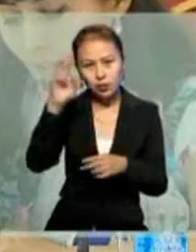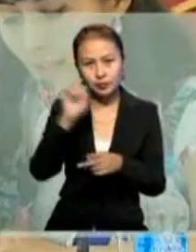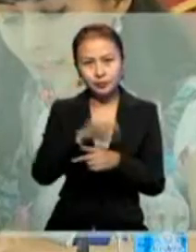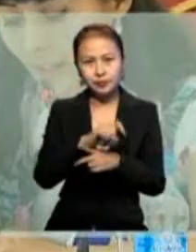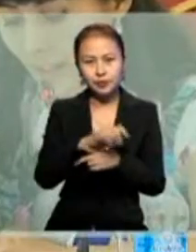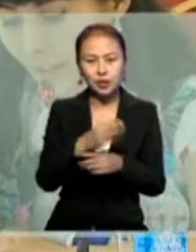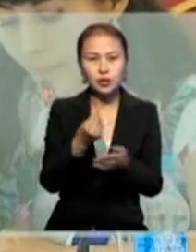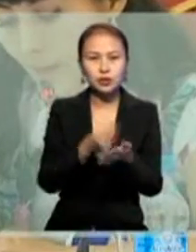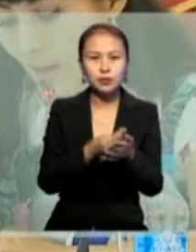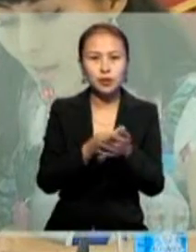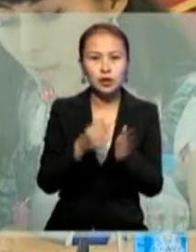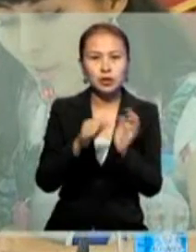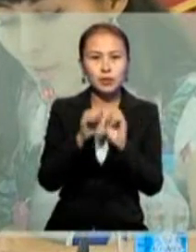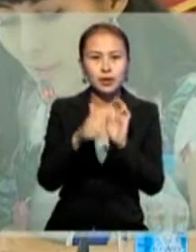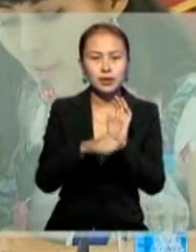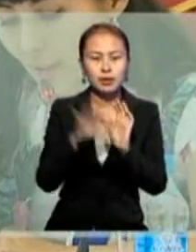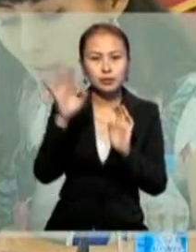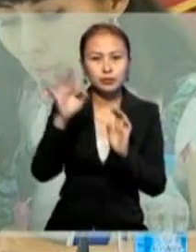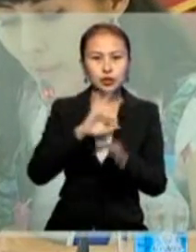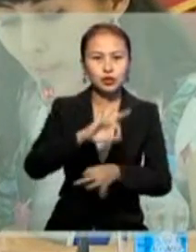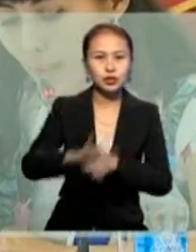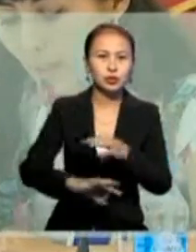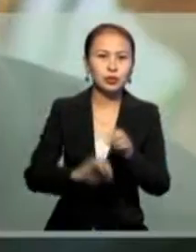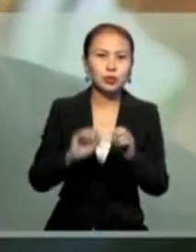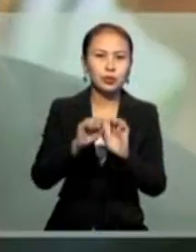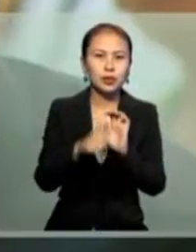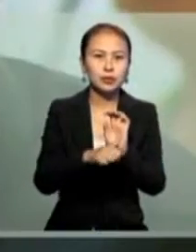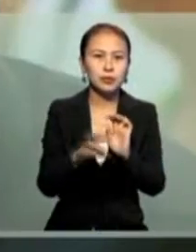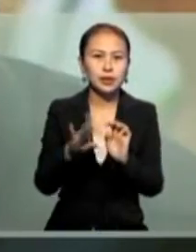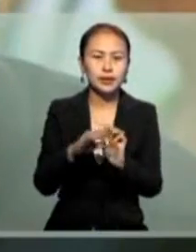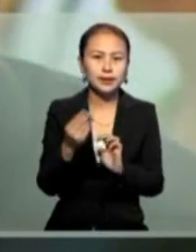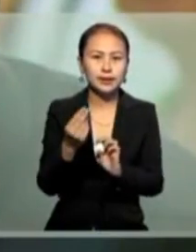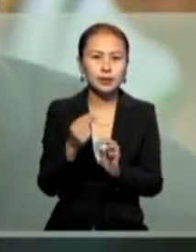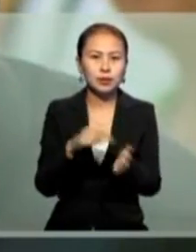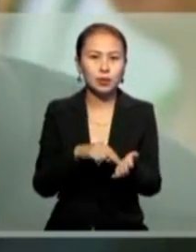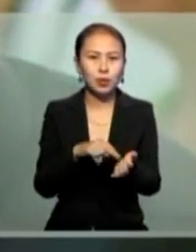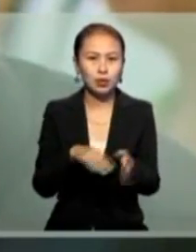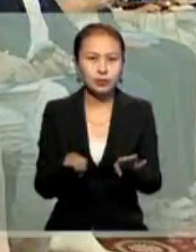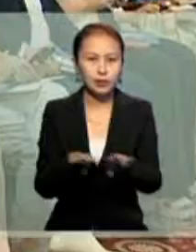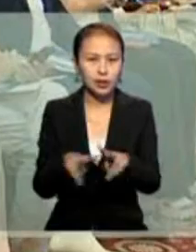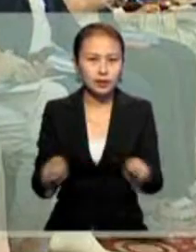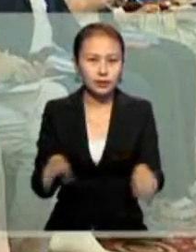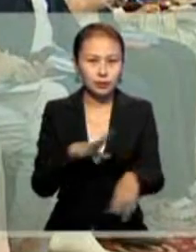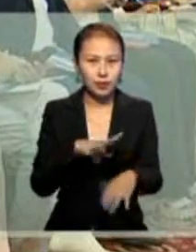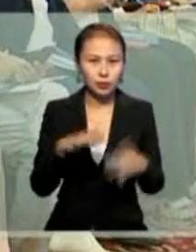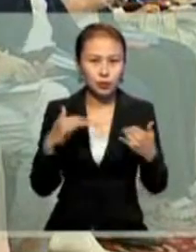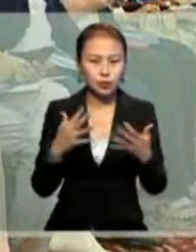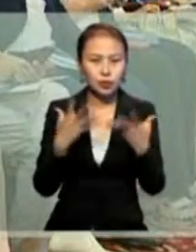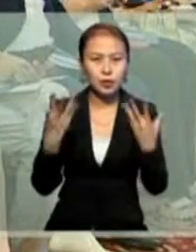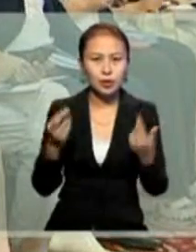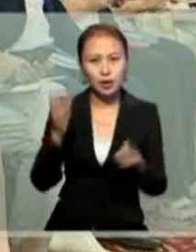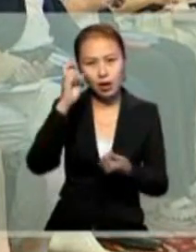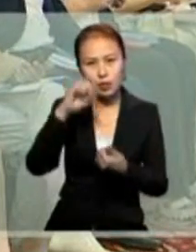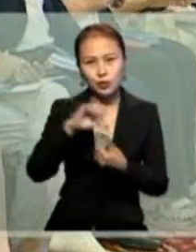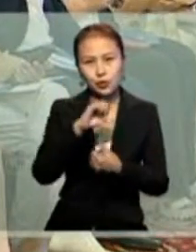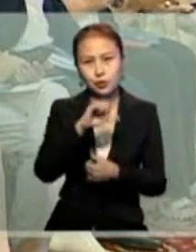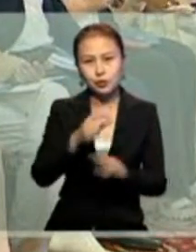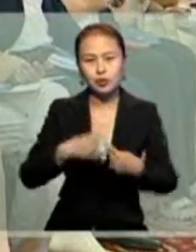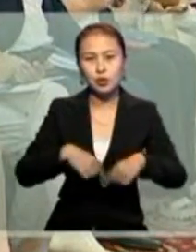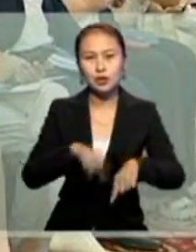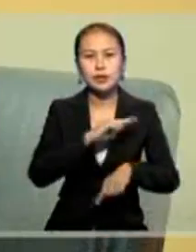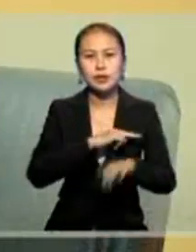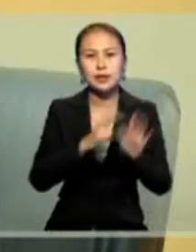тапсырысқа бөлінген қаражат көлемі шамамен 16% артып, ол сома 16 миллиард теңгеге тең. мүмкін болған. Бүгінде үкіметтік емес ұйымдардың